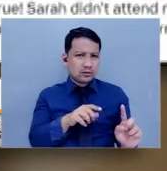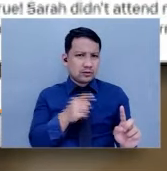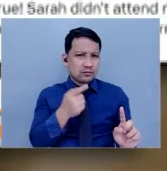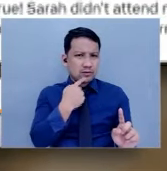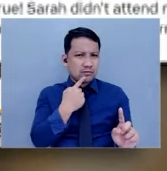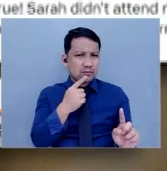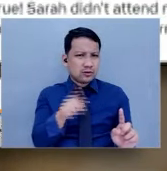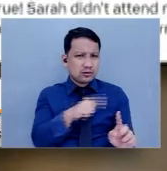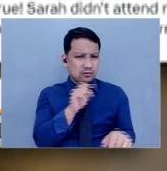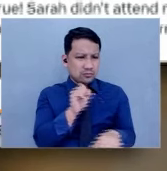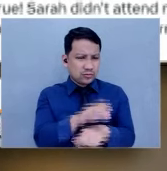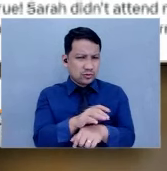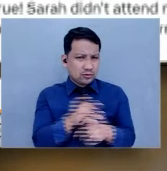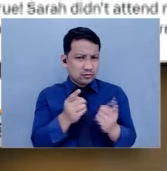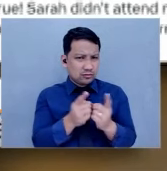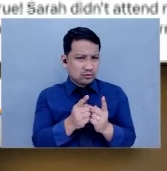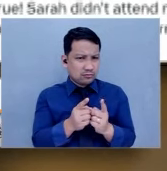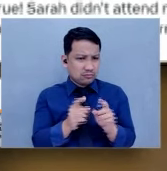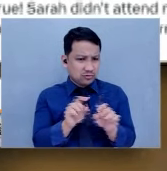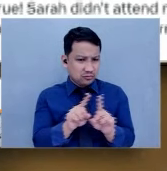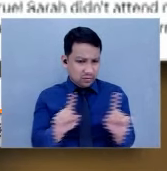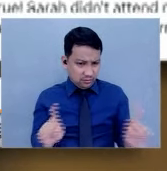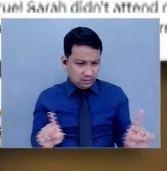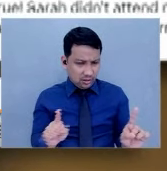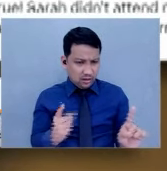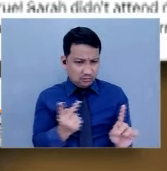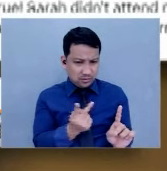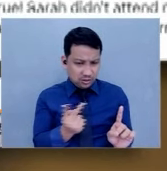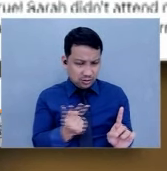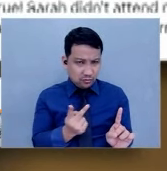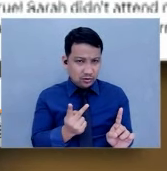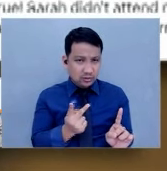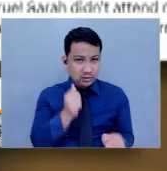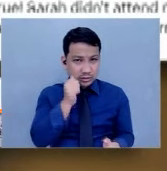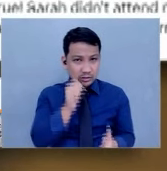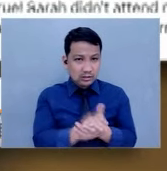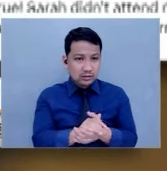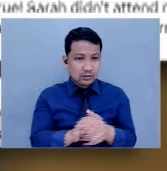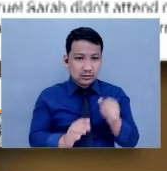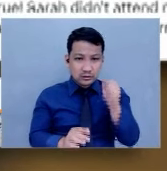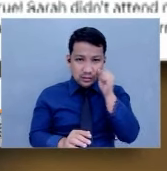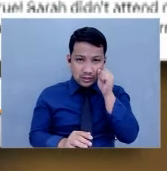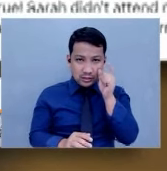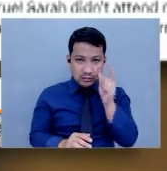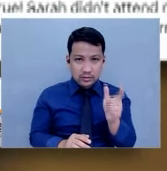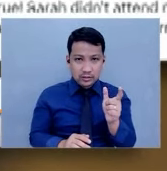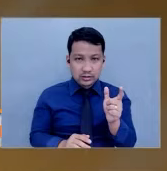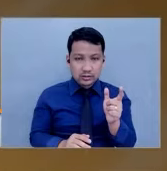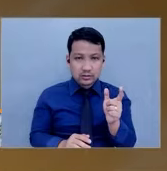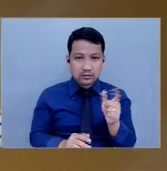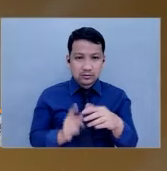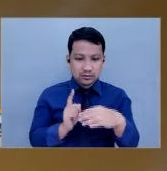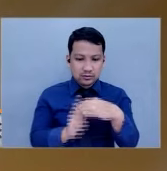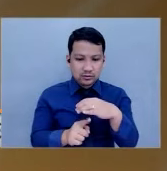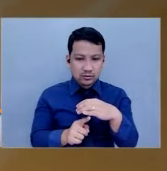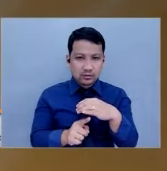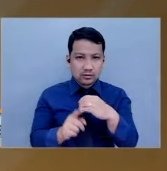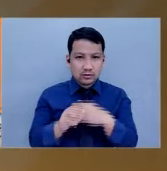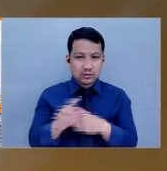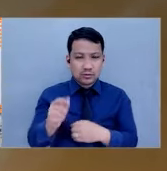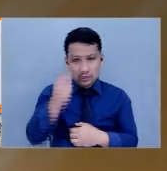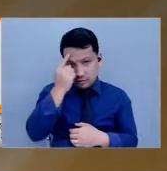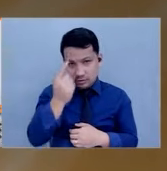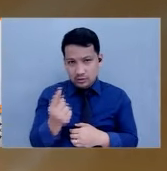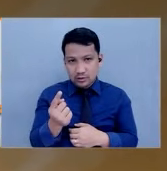mga Marites na netizen, hiwalay na nga ba sila ng kanyang misi sa si Sara Labati? Sa nagdaang ABS-CBN ball, solo si